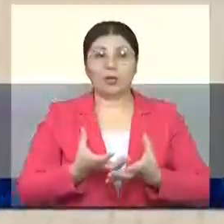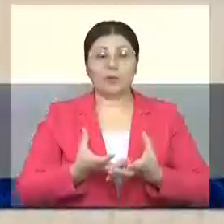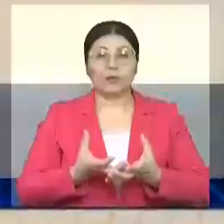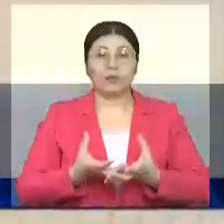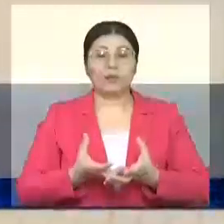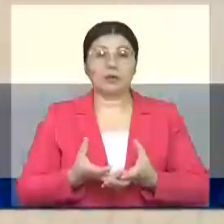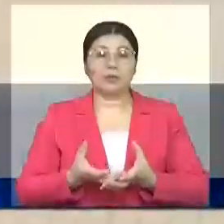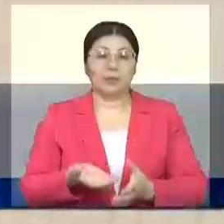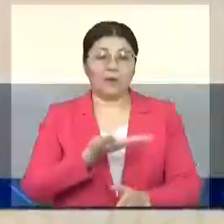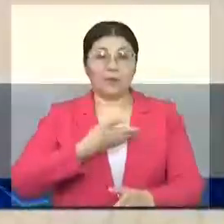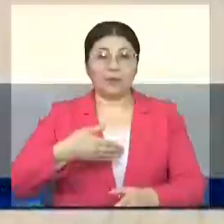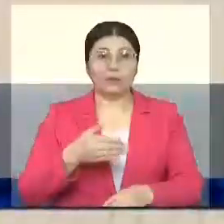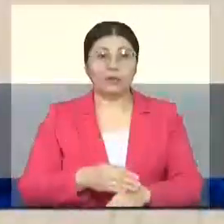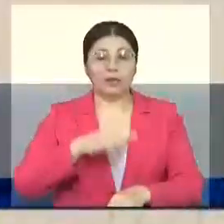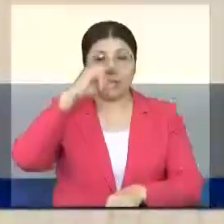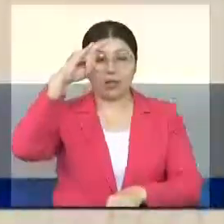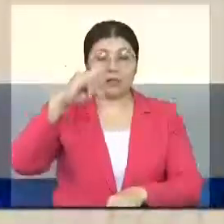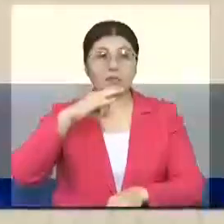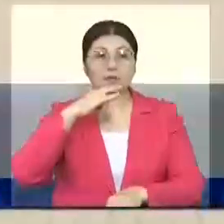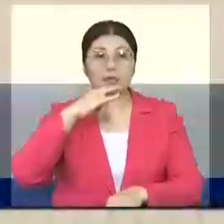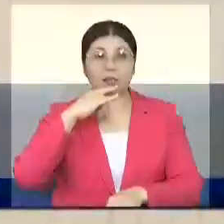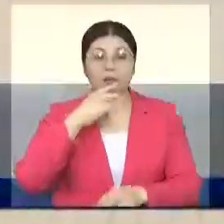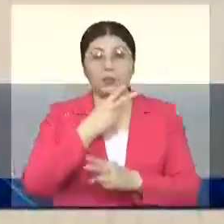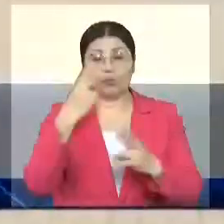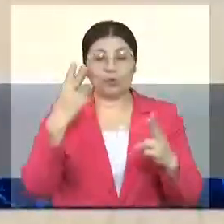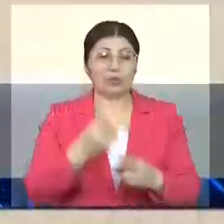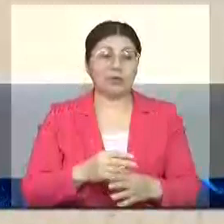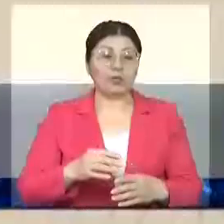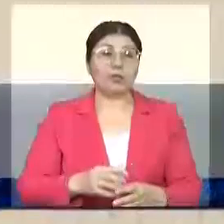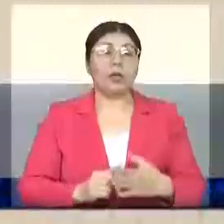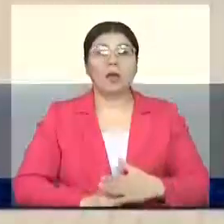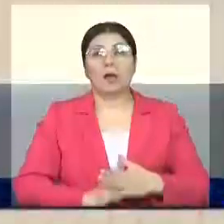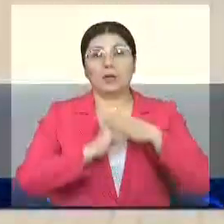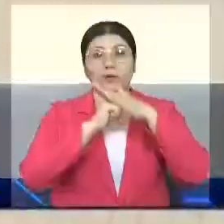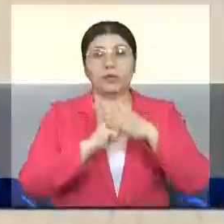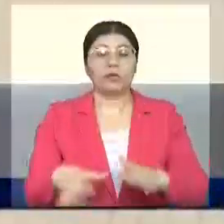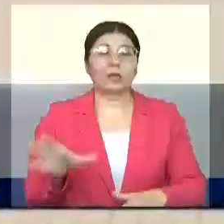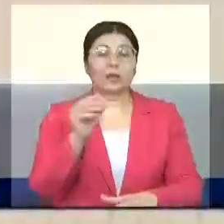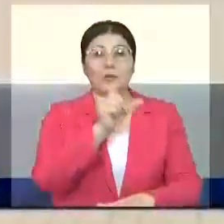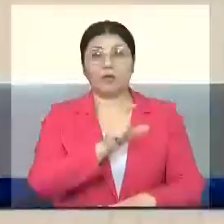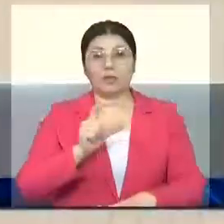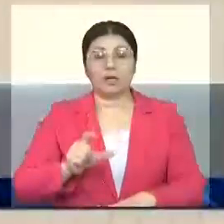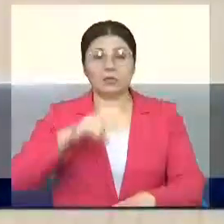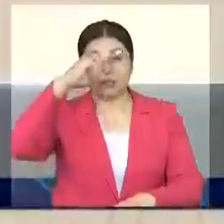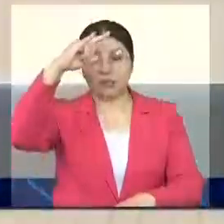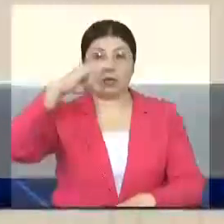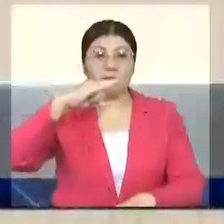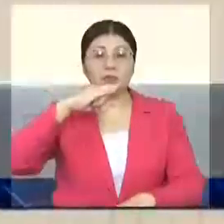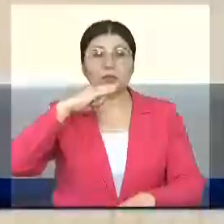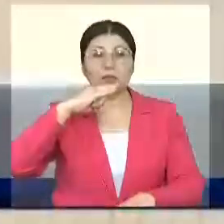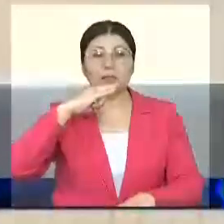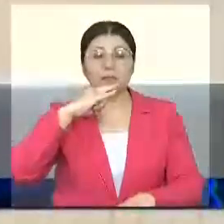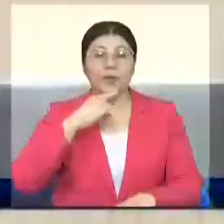әлемдік аренадағы біздің Қазақстанды көрсететін символдық белгіміз. Сондықтан да осы барша қазақты, қазақ елін осы